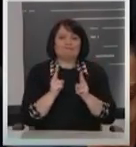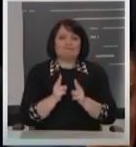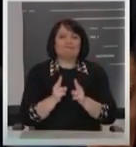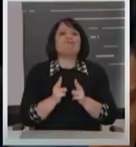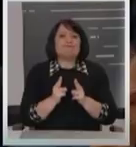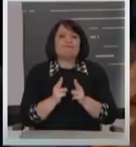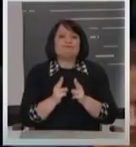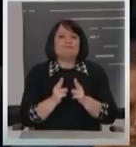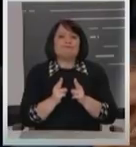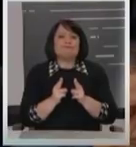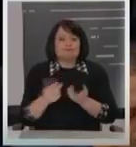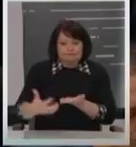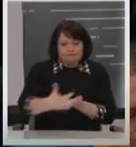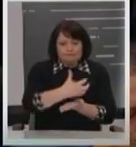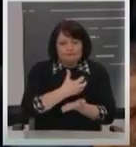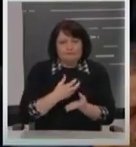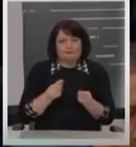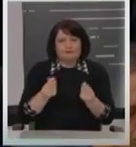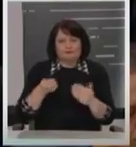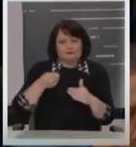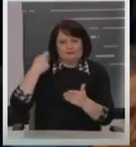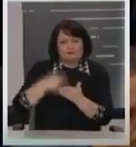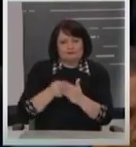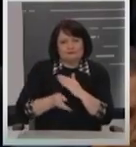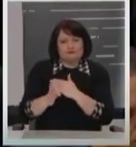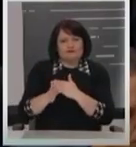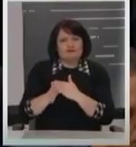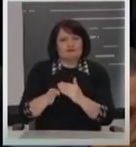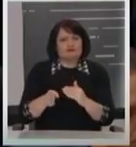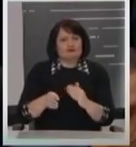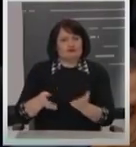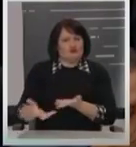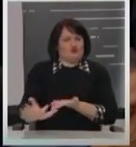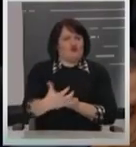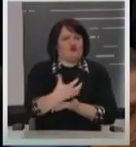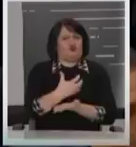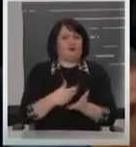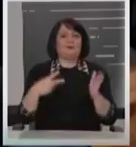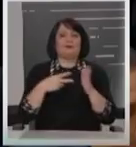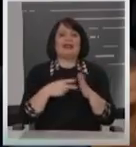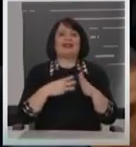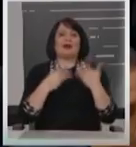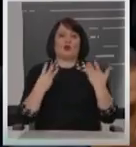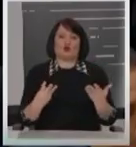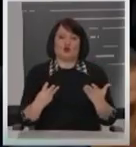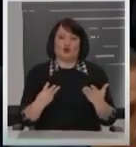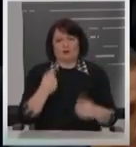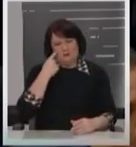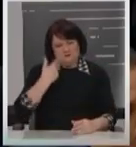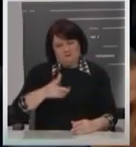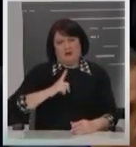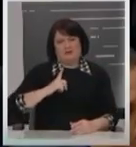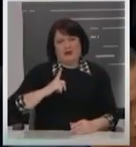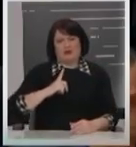συρρήκνωση, εισπράξει από τους έμεσους φόρους παραδόξως παραμένουν σε υψηλά επίπεδα. Για το 2018 προβλέπεται